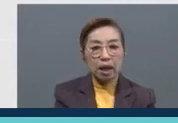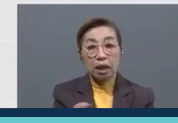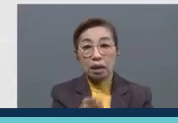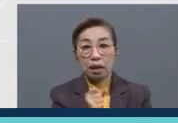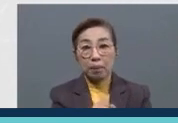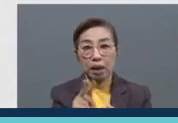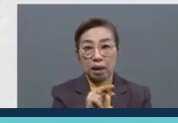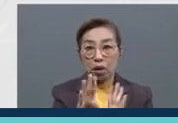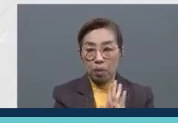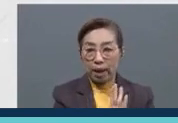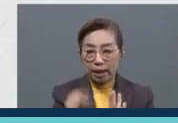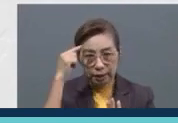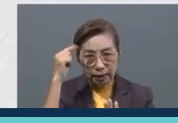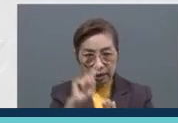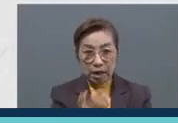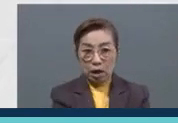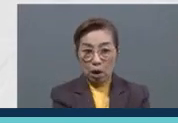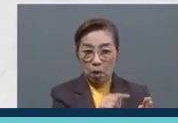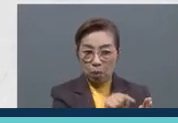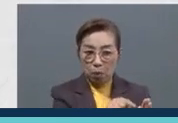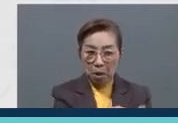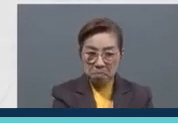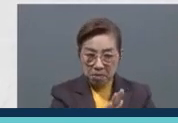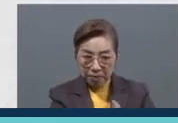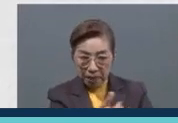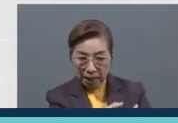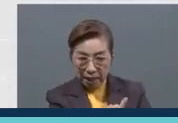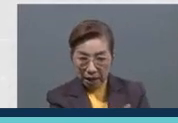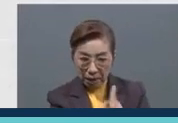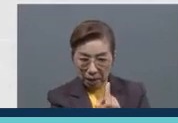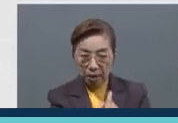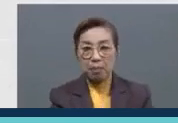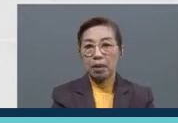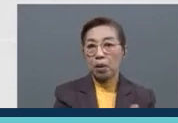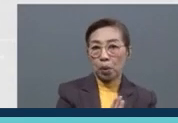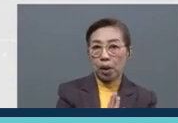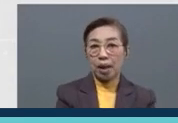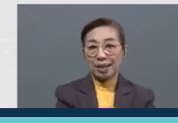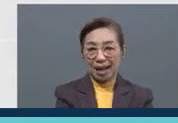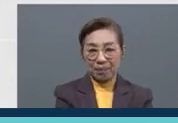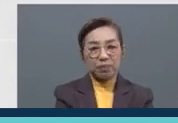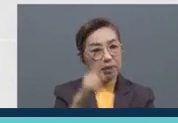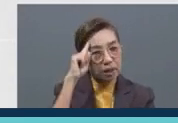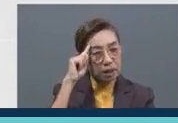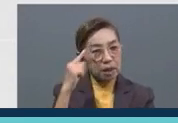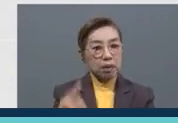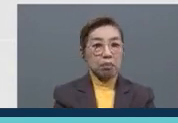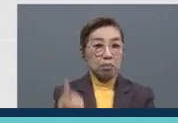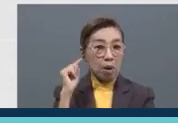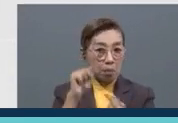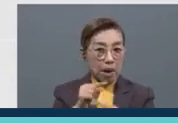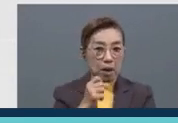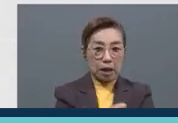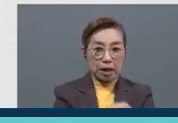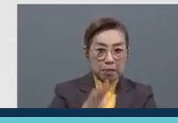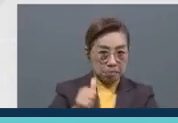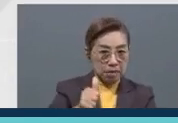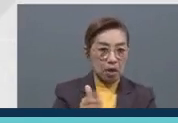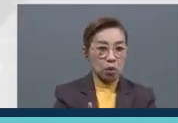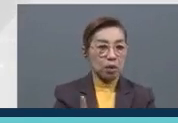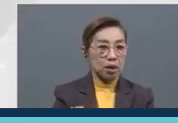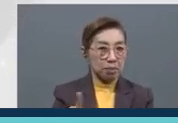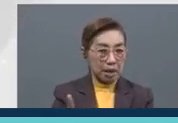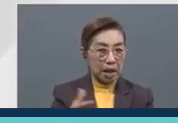ได้เรียนรู้สิ่งใหม่ๆส่วนด้านการดำเนินงานในฐานะประธานการขับเคลื่อนอุตสาหกรรมการท่องเที่ยวได้เชิญนักพูด